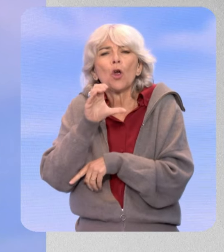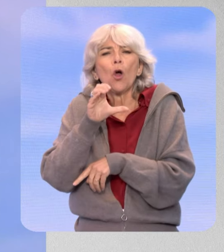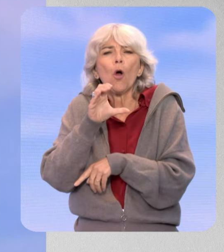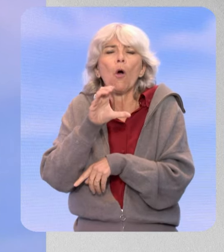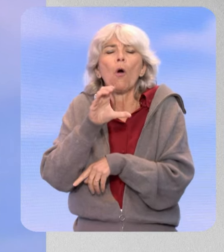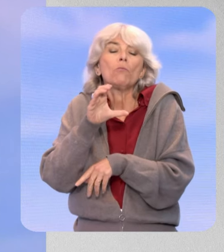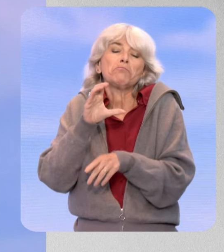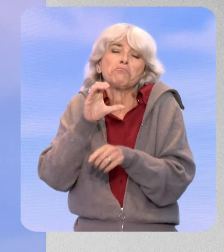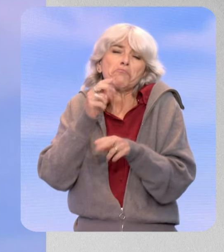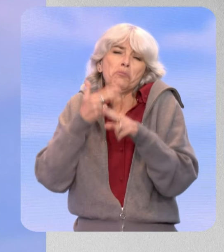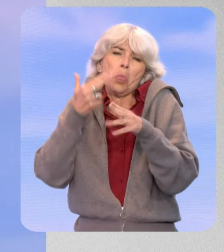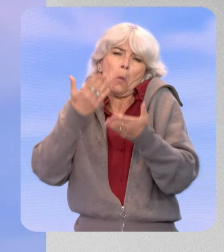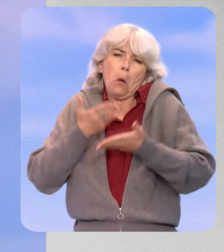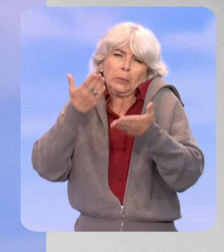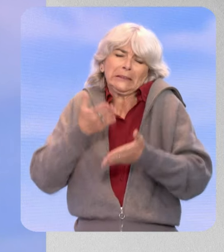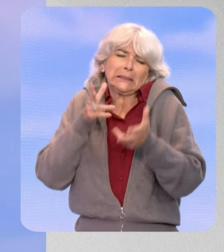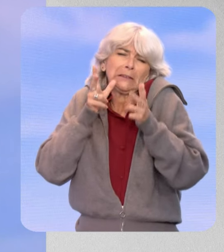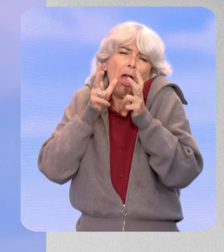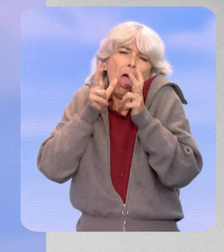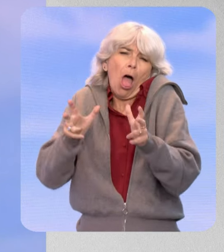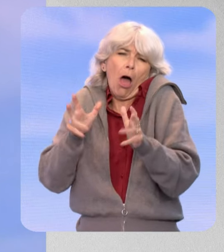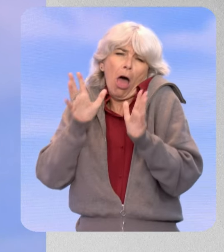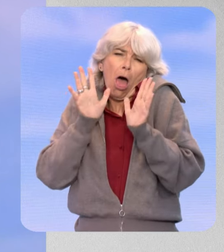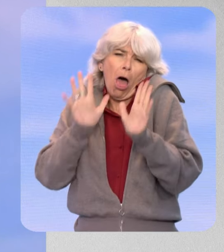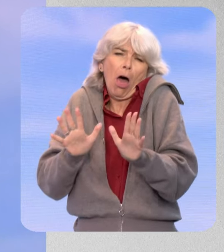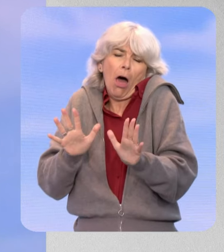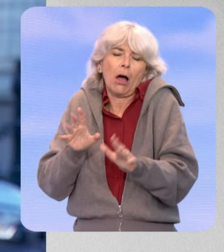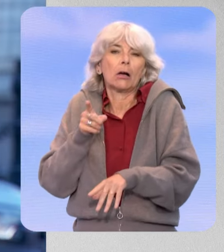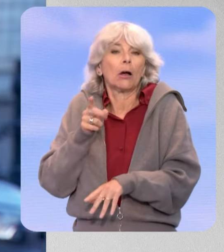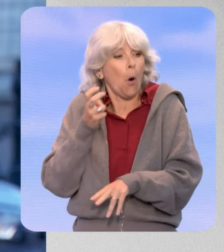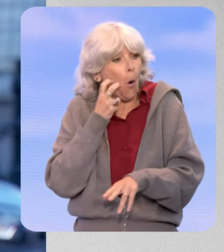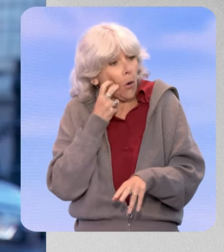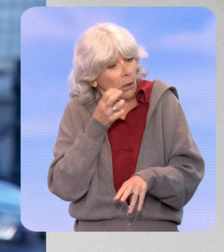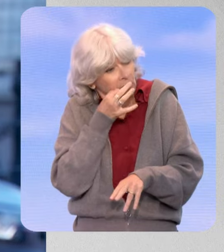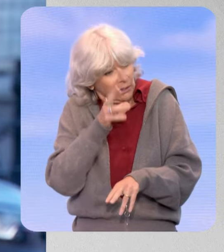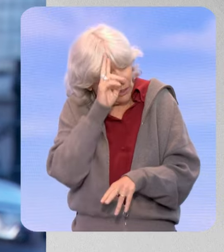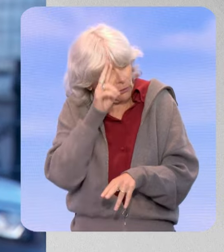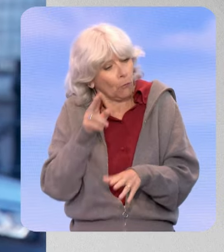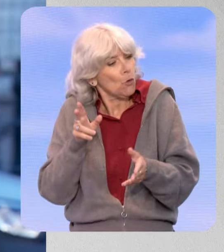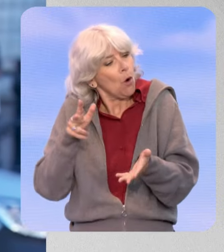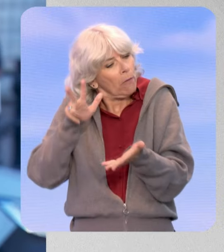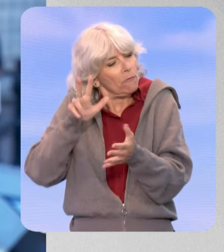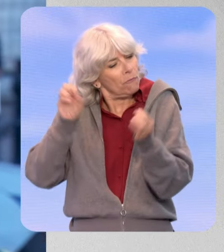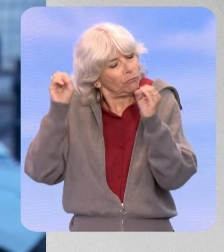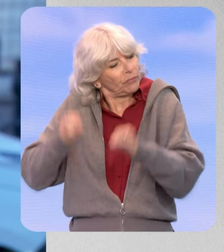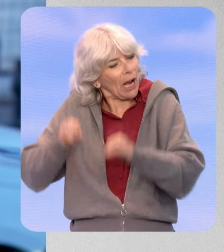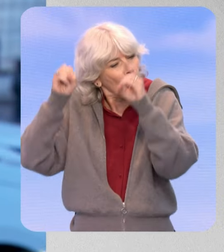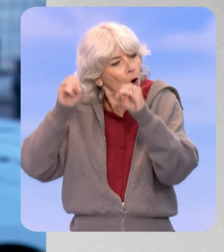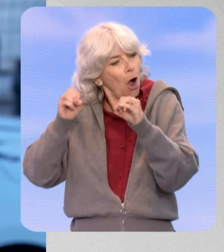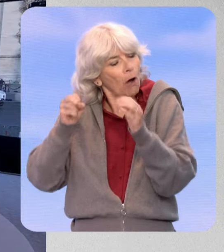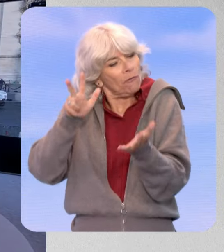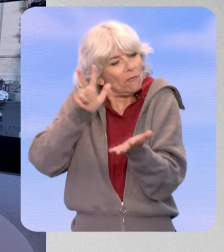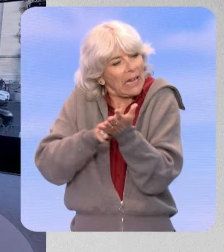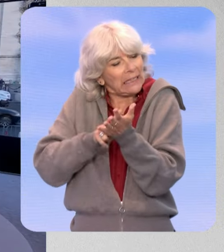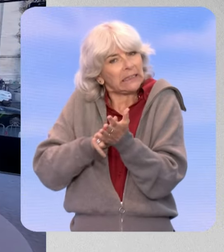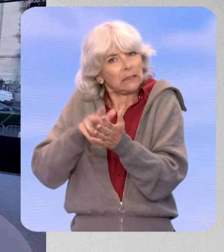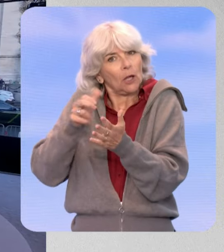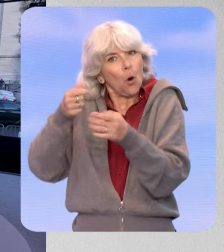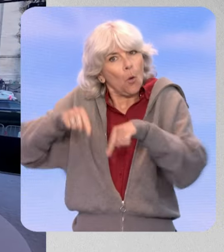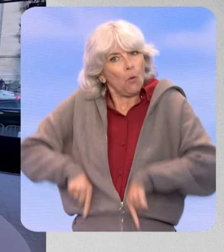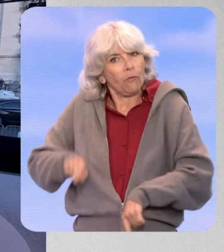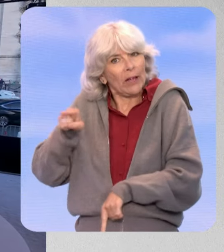qui nous avaient été proposés, détestaient le Rassemblement donc national. François Hollande a raison de dire que vous avez donné quitus, finalement, à Emmanuel Macron pour ce